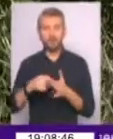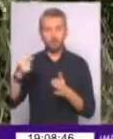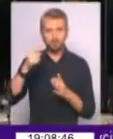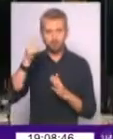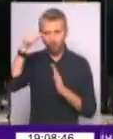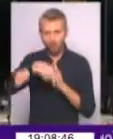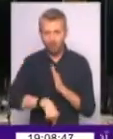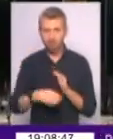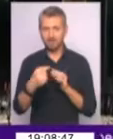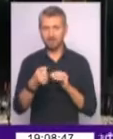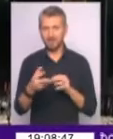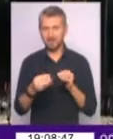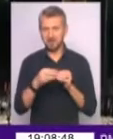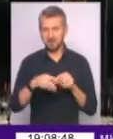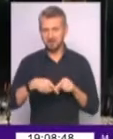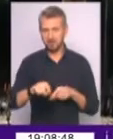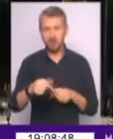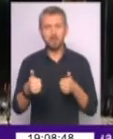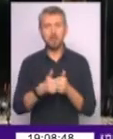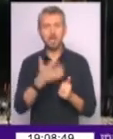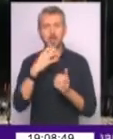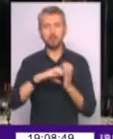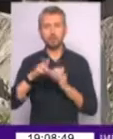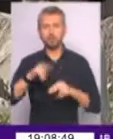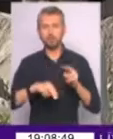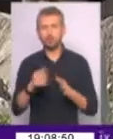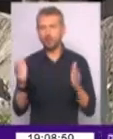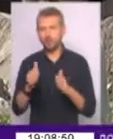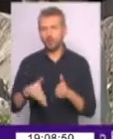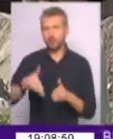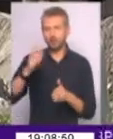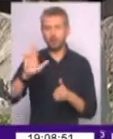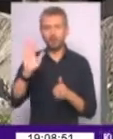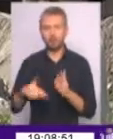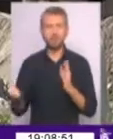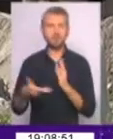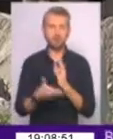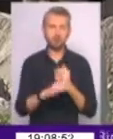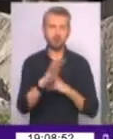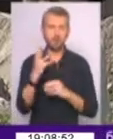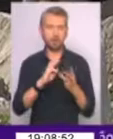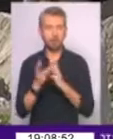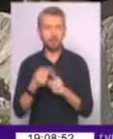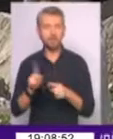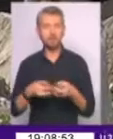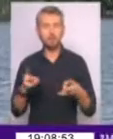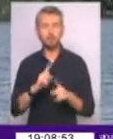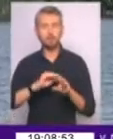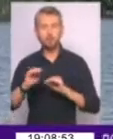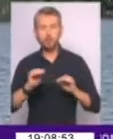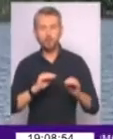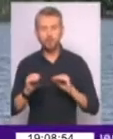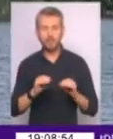десятків метрів. Біля теплотраси збудують невелику стінку, далі зріжуть дерева і кущі. Це потрібно, щоб облаштувати